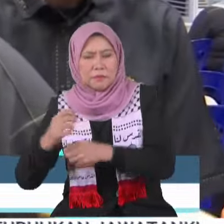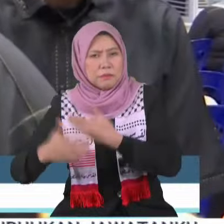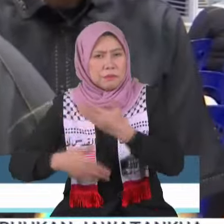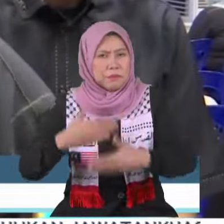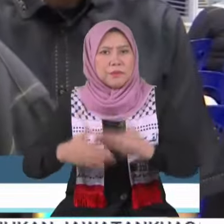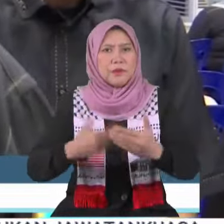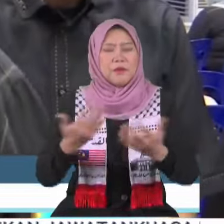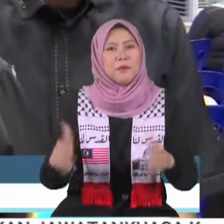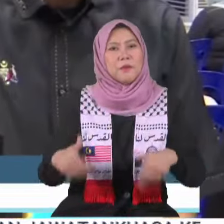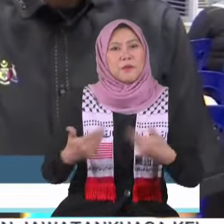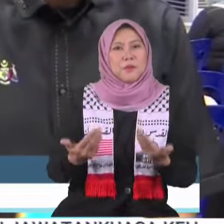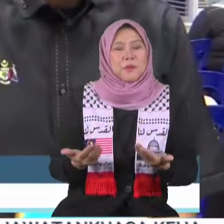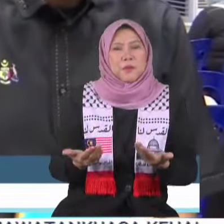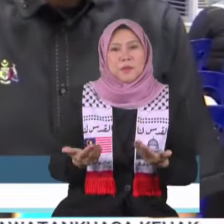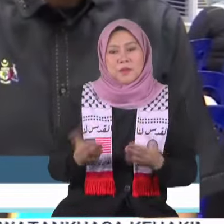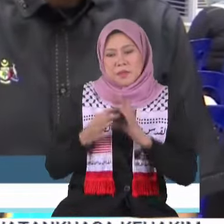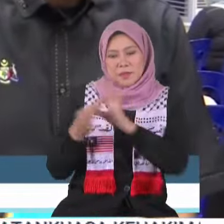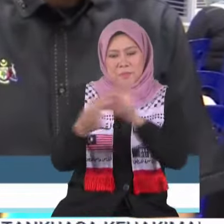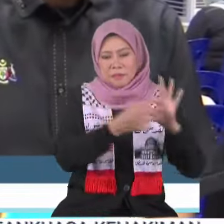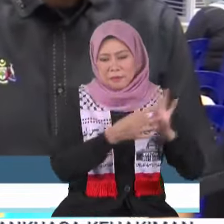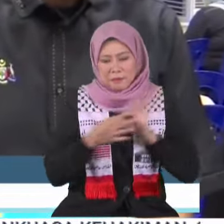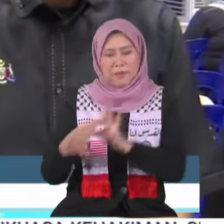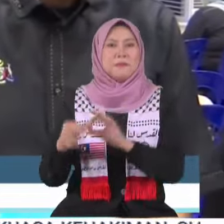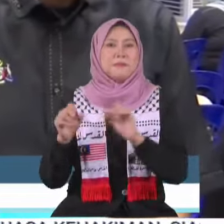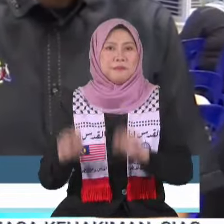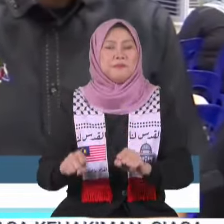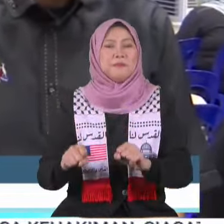dalam pelbagai kerjasama yang